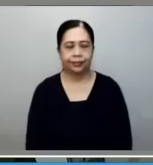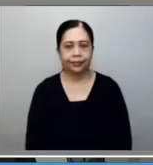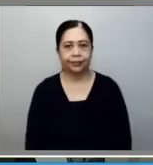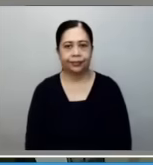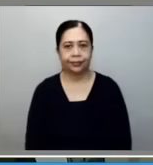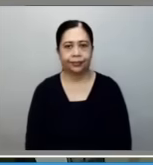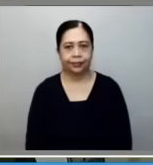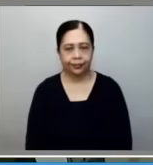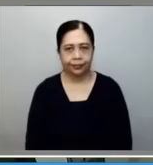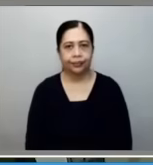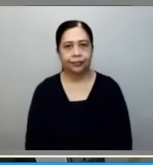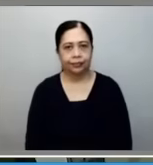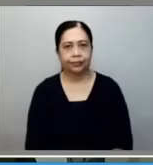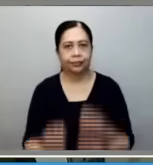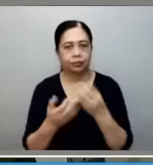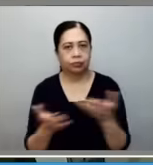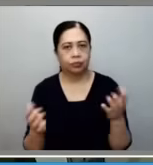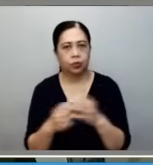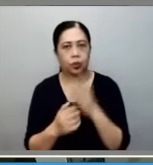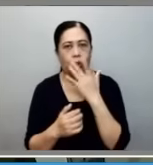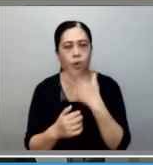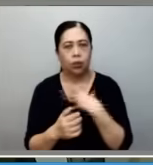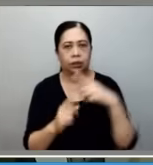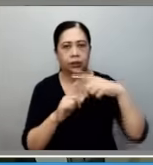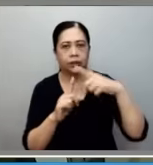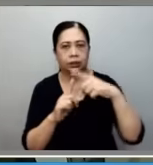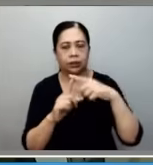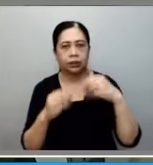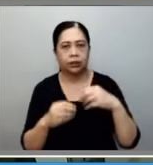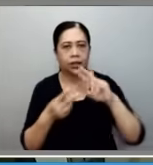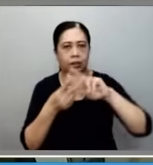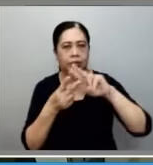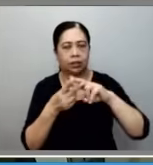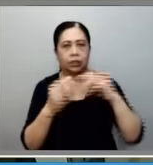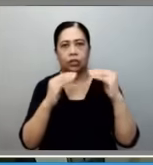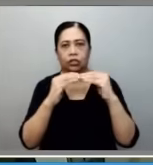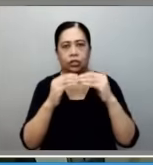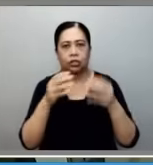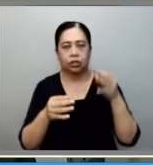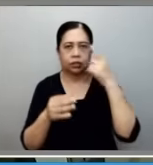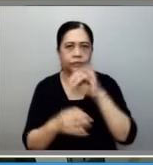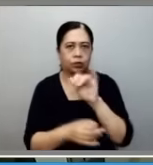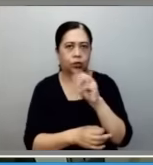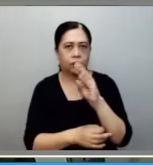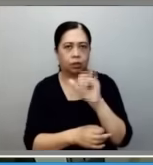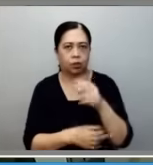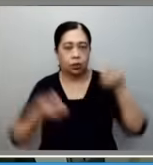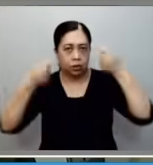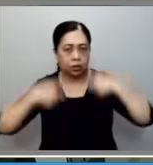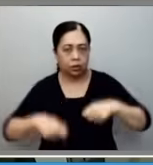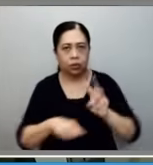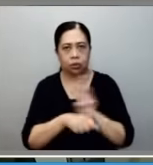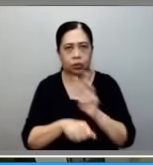Connie, ipinapamahagi na rito yung mga kulay puting t-shirt na may nakasulat na hashtag Justice for Jemboy. Ito yung susuotin ng mga kaanak at mahal sa